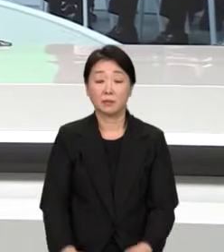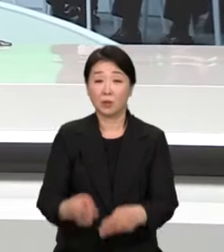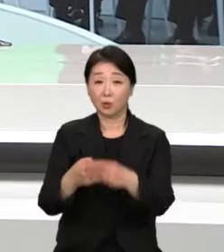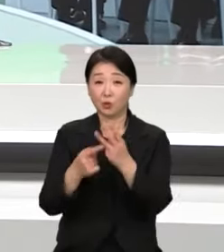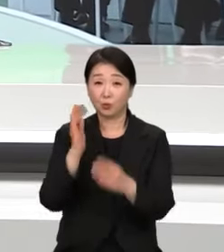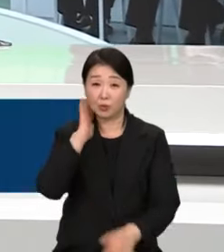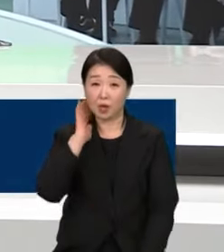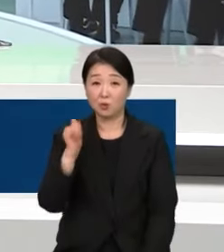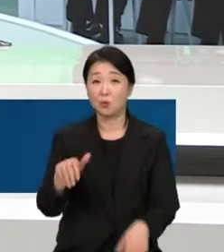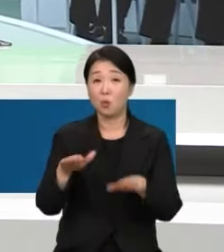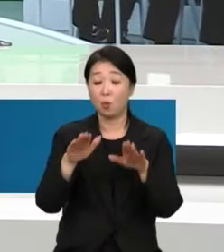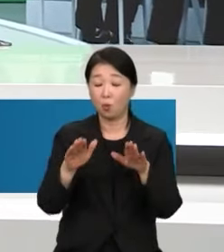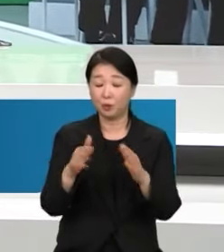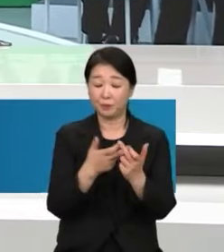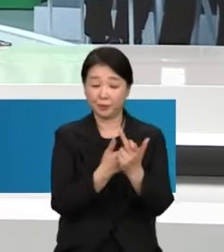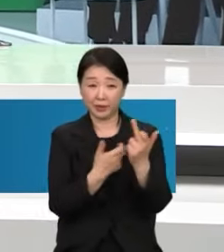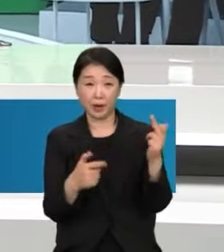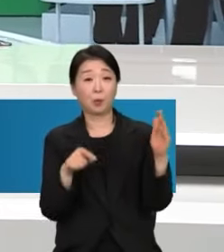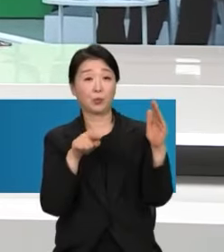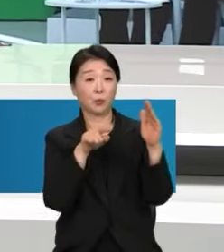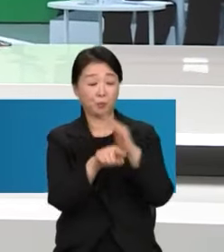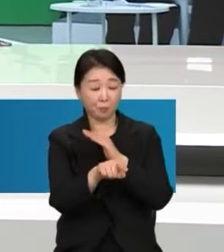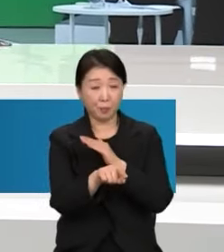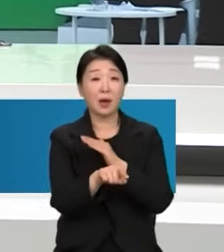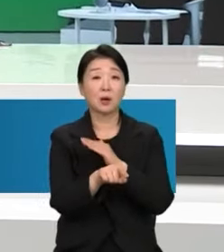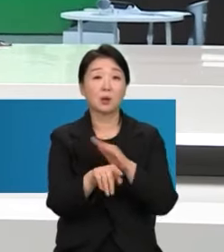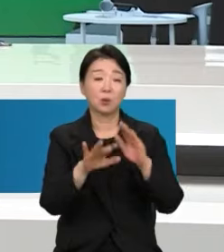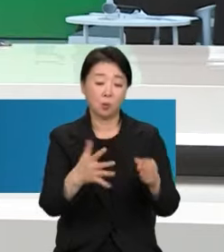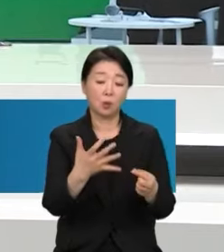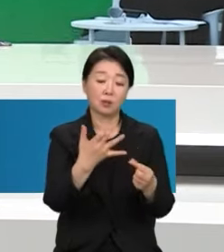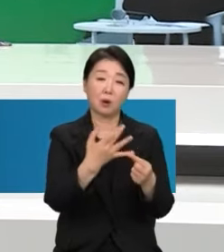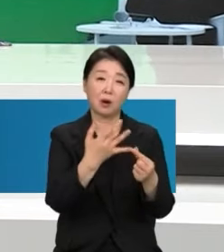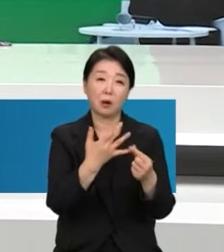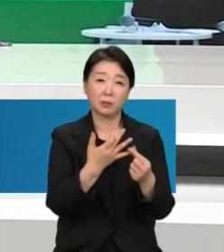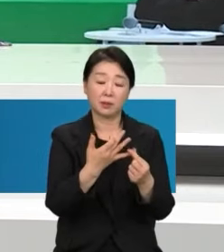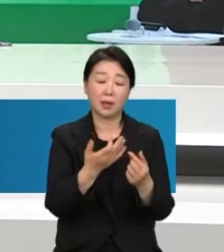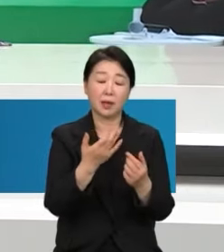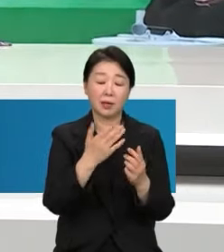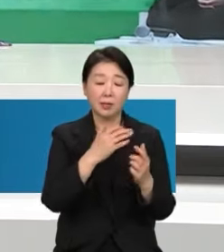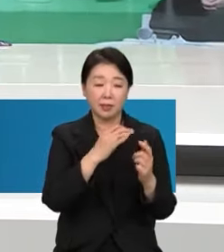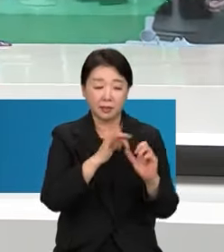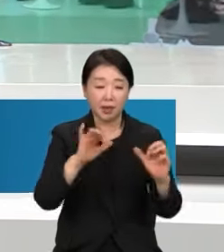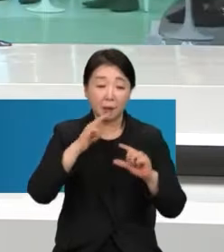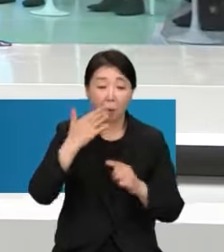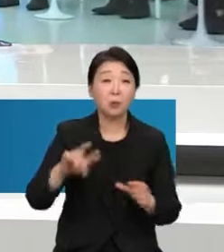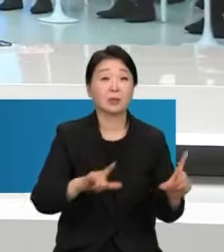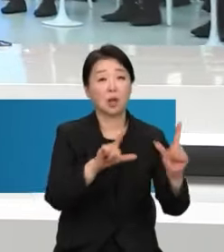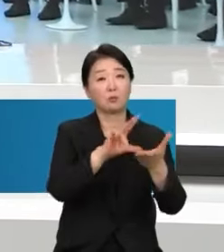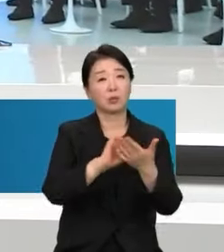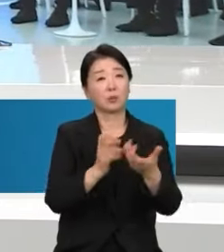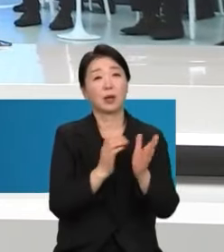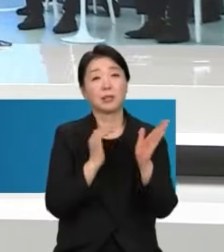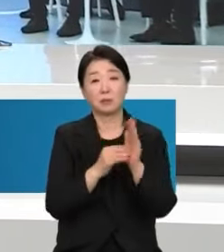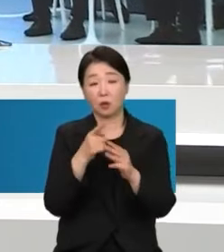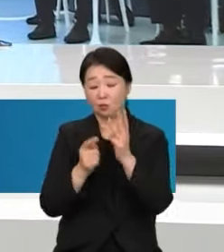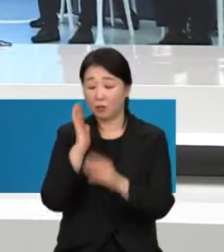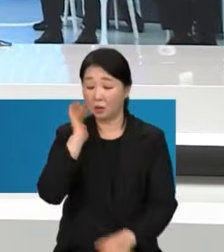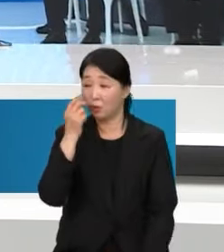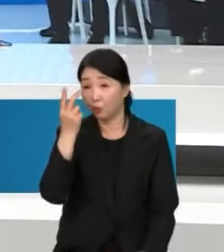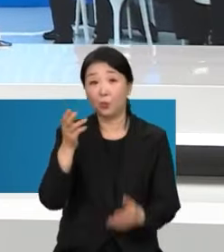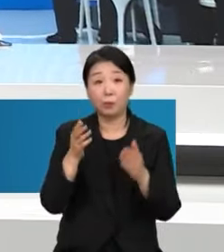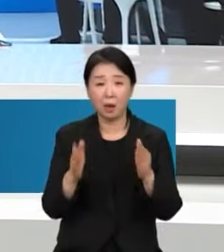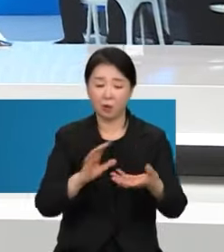윤석열 대통령이 오늘 강원도를 찾아 19번째 민생토론회를 주재했습니다. 그런데 윤 대통령이 지난 두